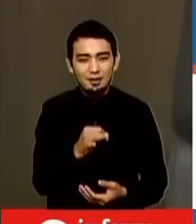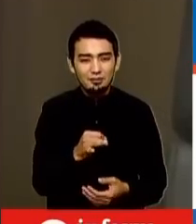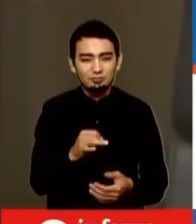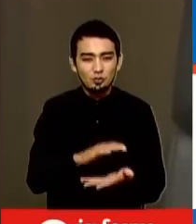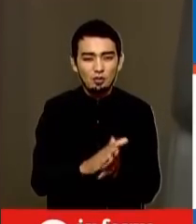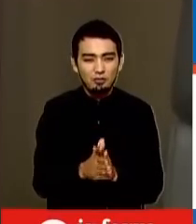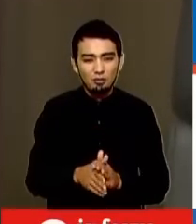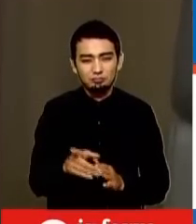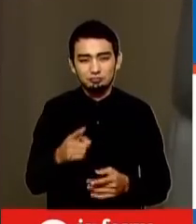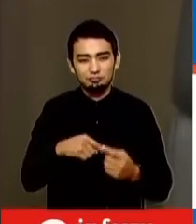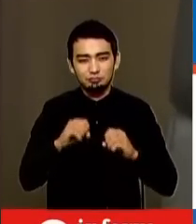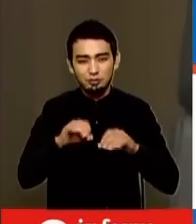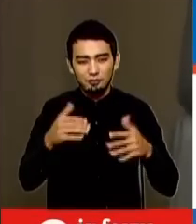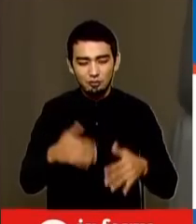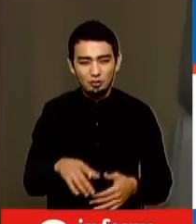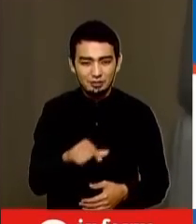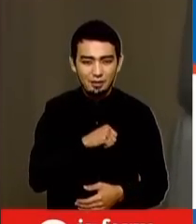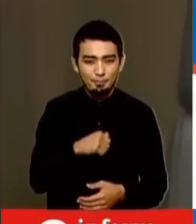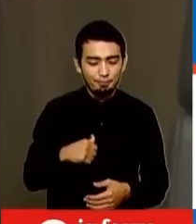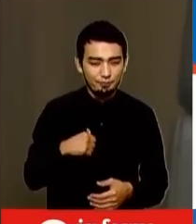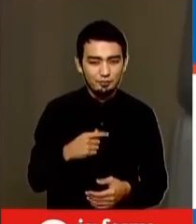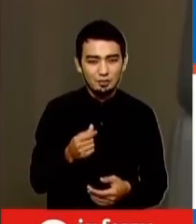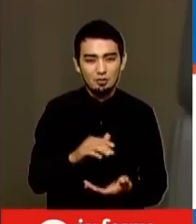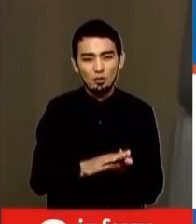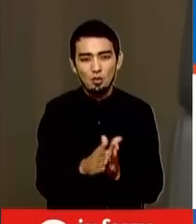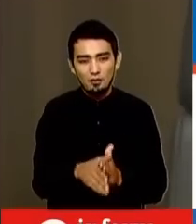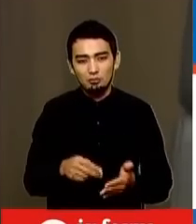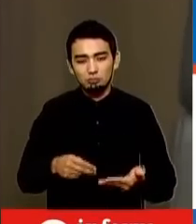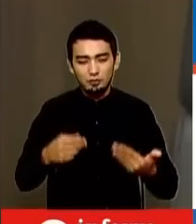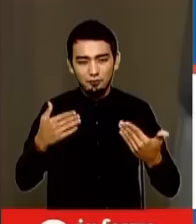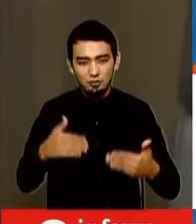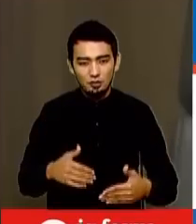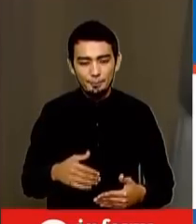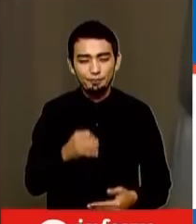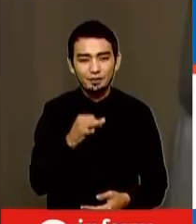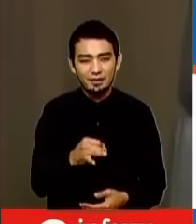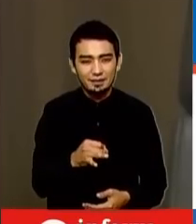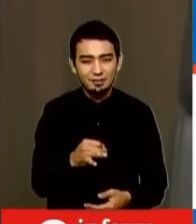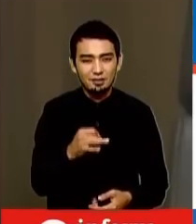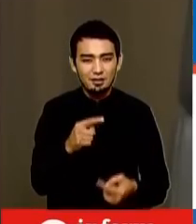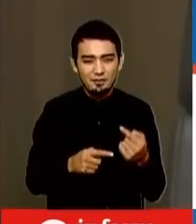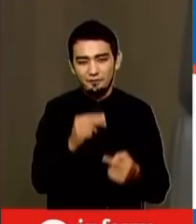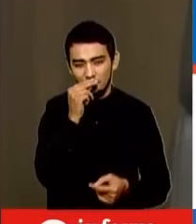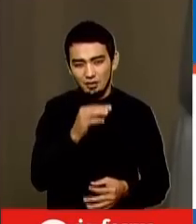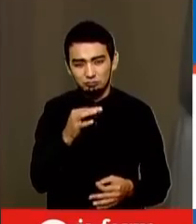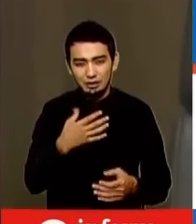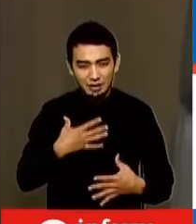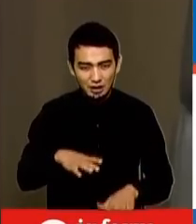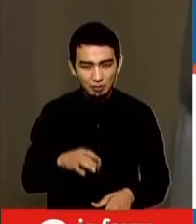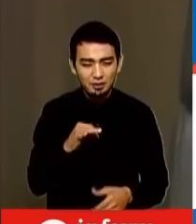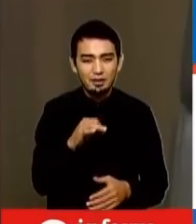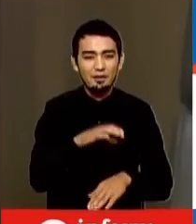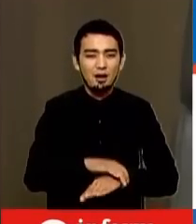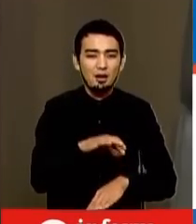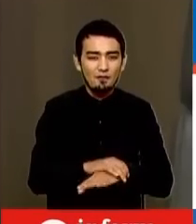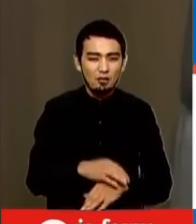согласительного производства подсудимые добровольно заключили процессуальное соглашение, не оспаривали обвинений, не оспаривали